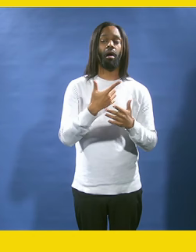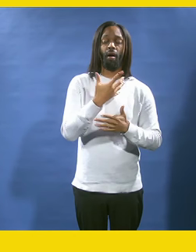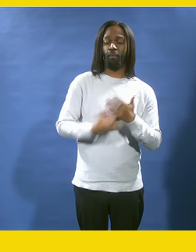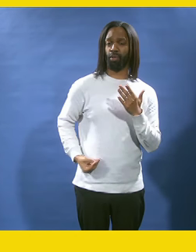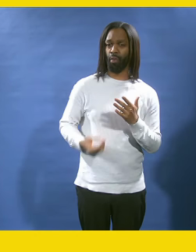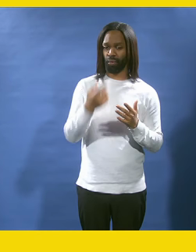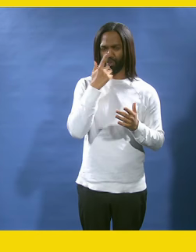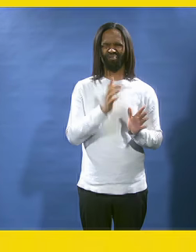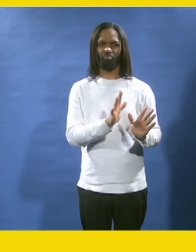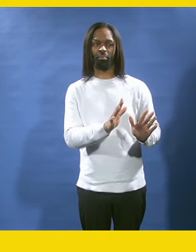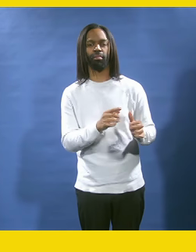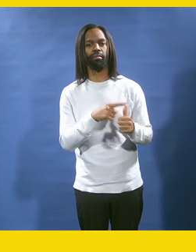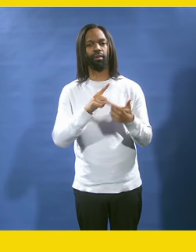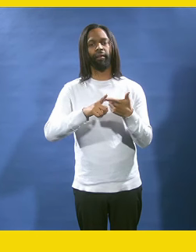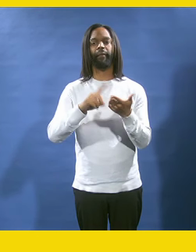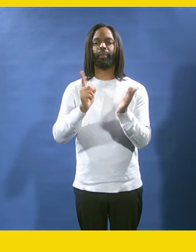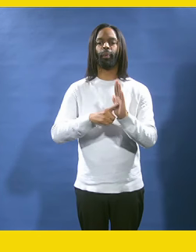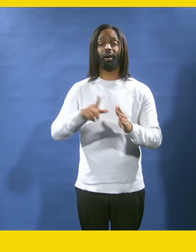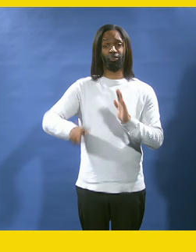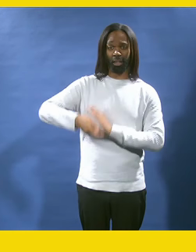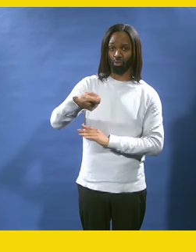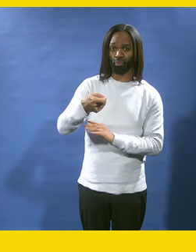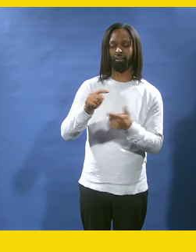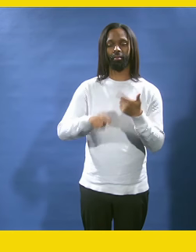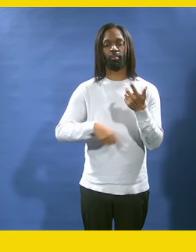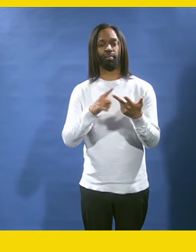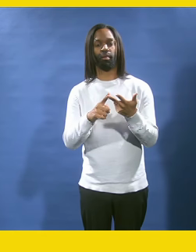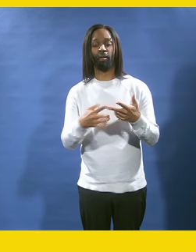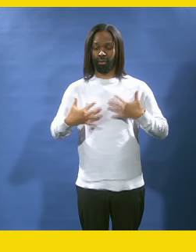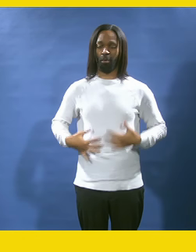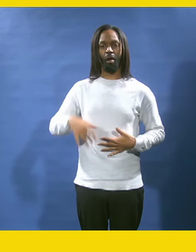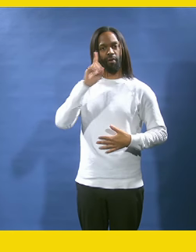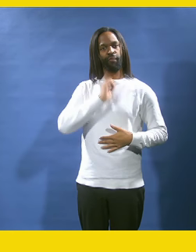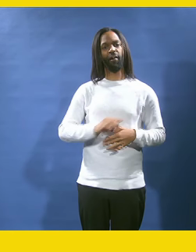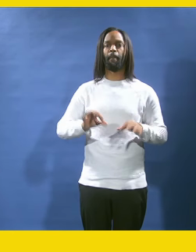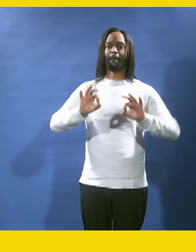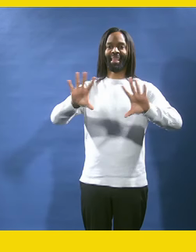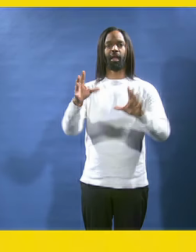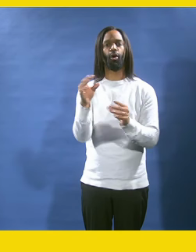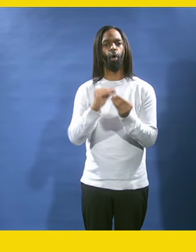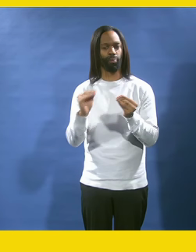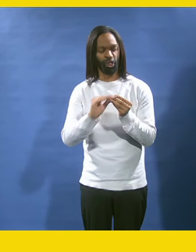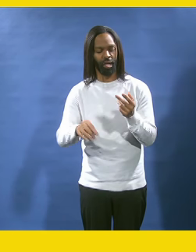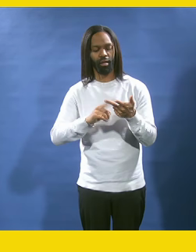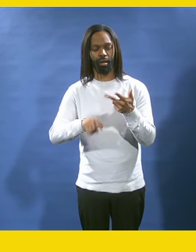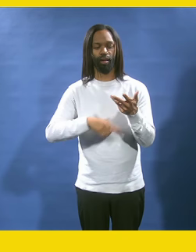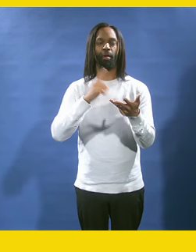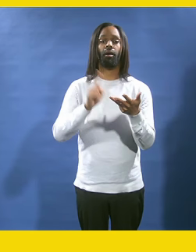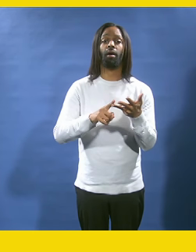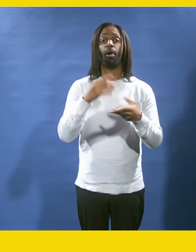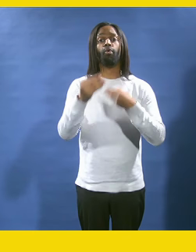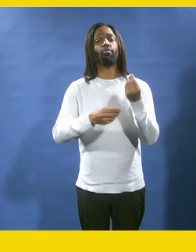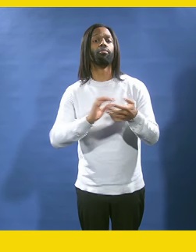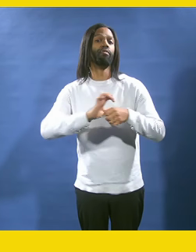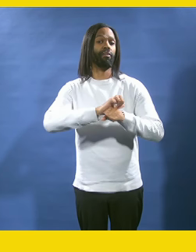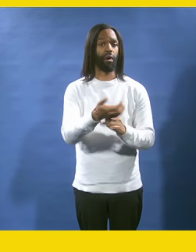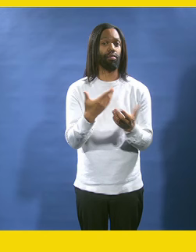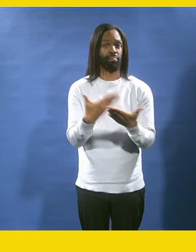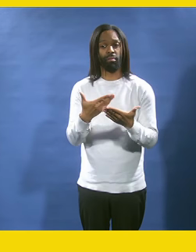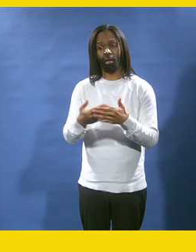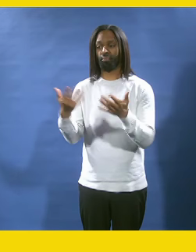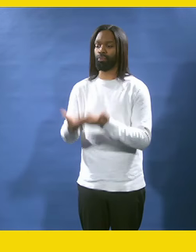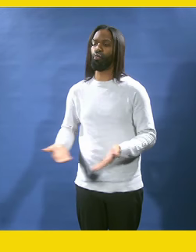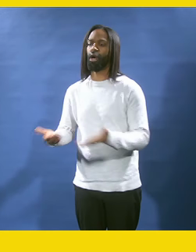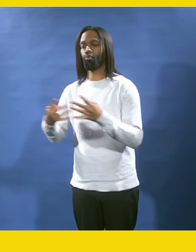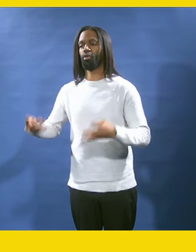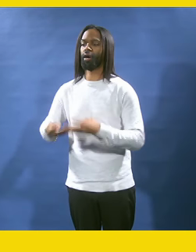du droit à l'éducation, l'instrumentalisation du corps de la femme ou le viol comme arme de guerre. Mais tout cela,